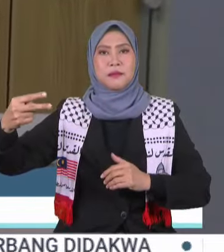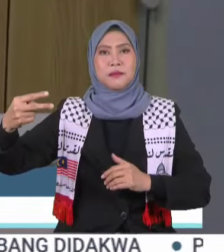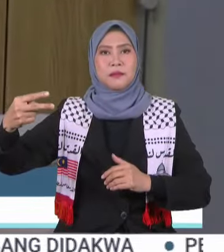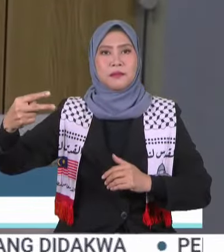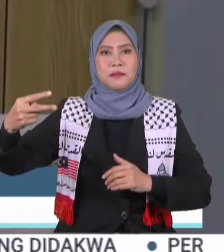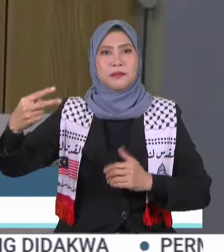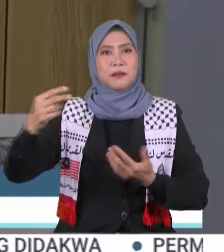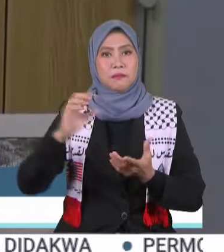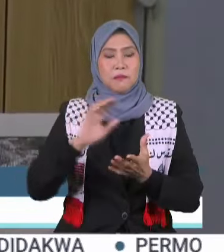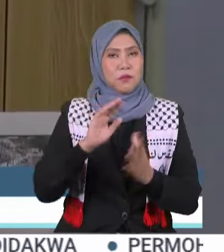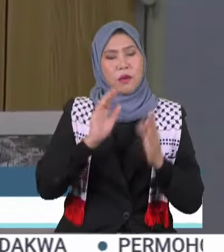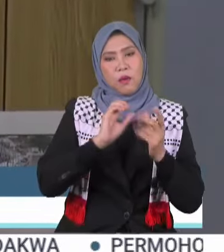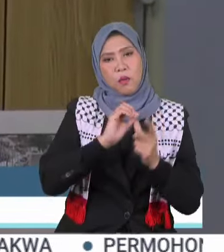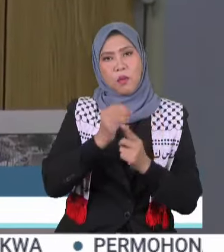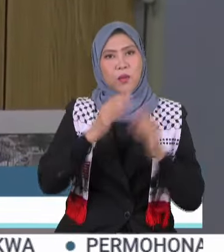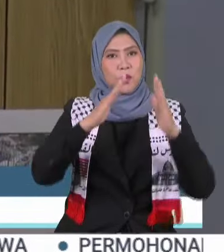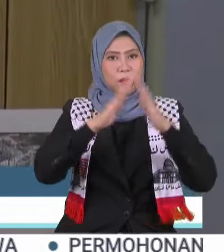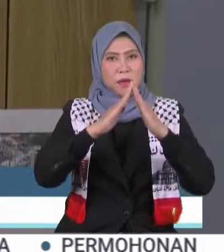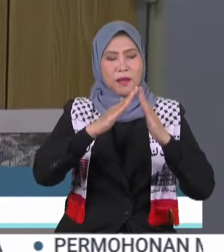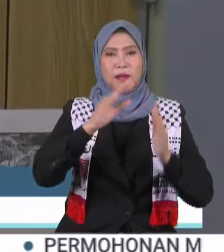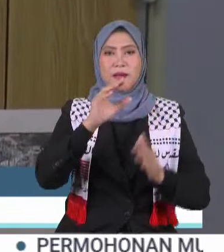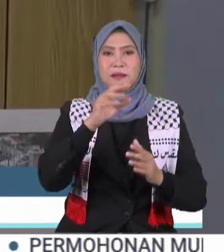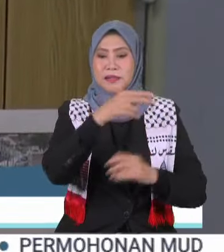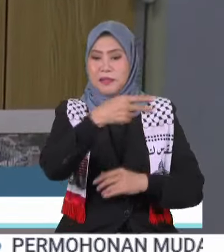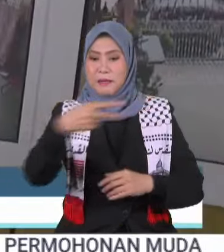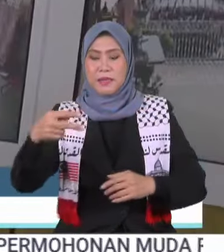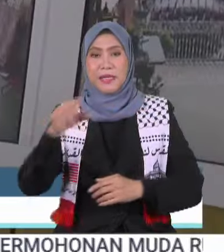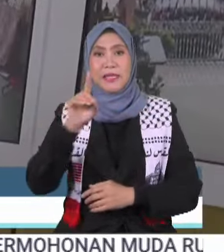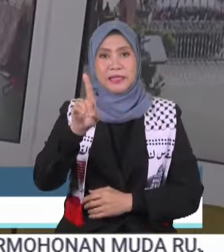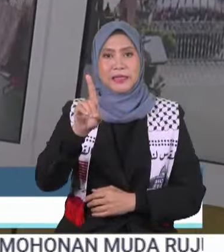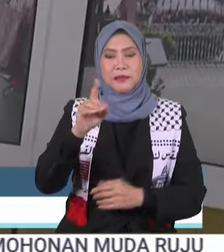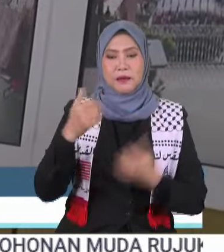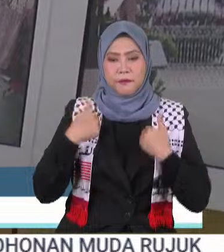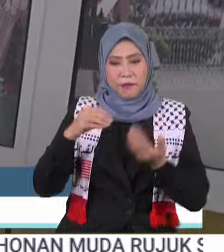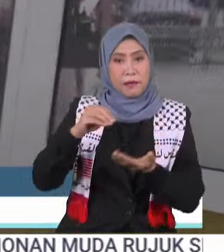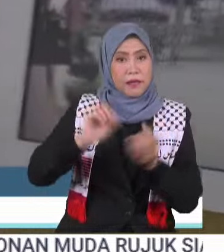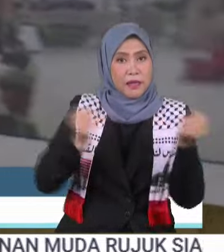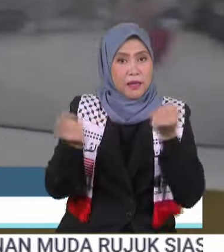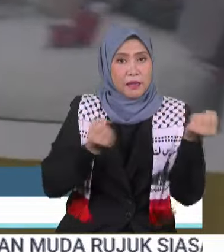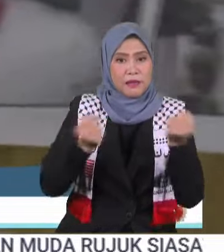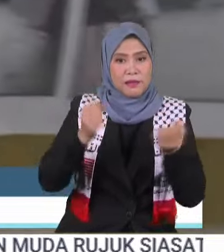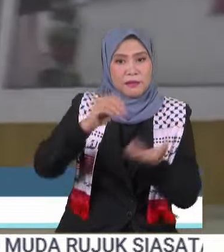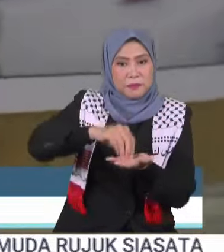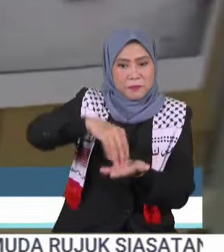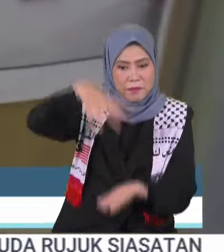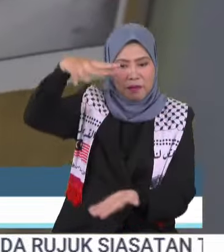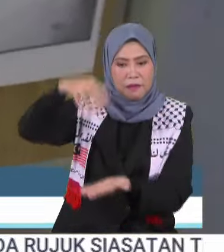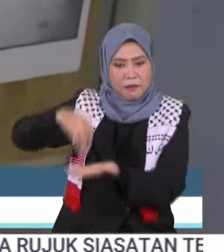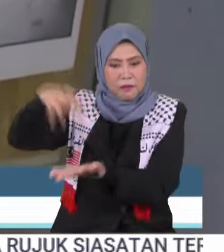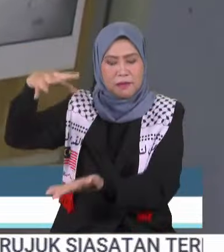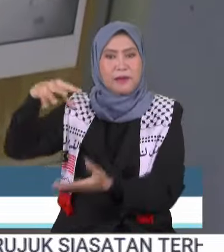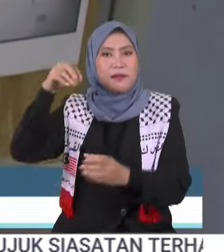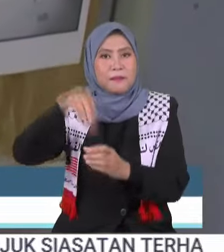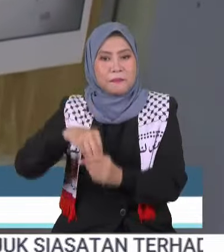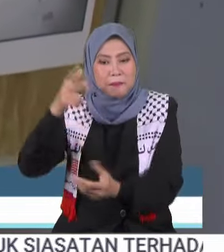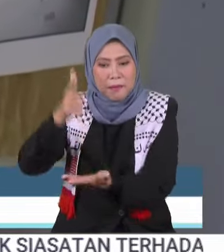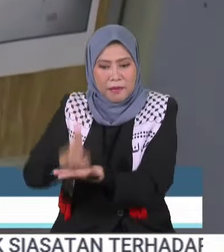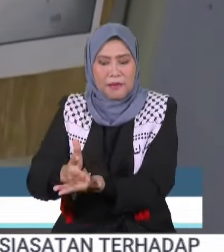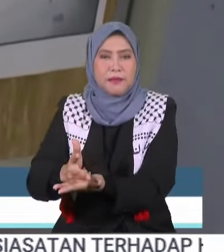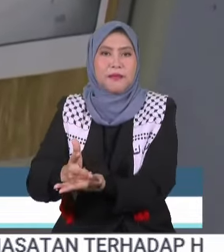rumah semi-D yang mempunyai kenderaan mewah yang berparkir di dalam kawasan